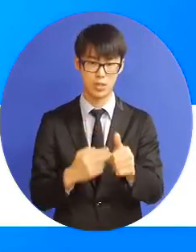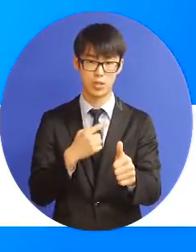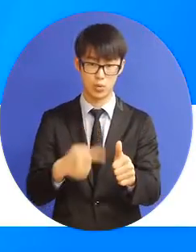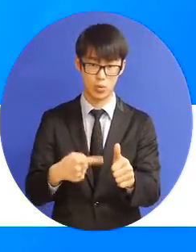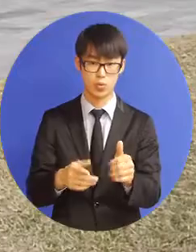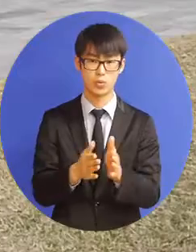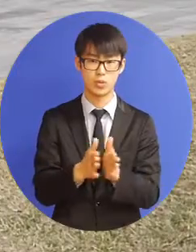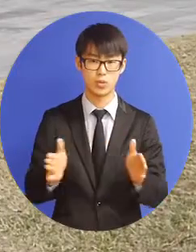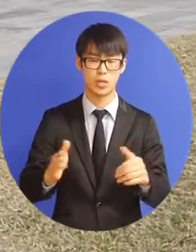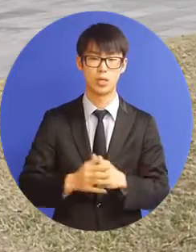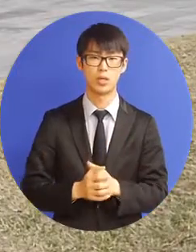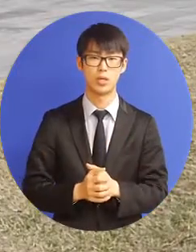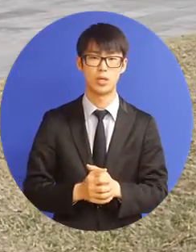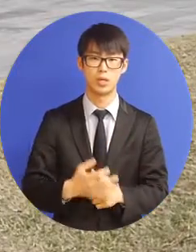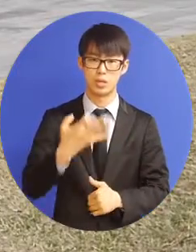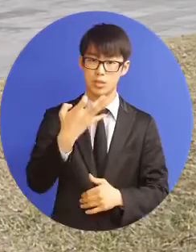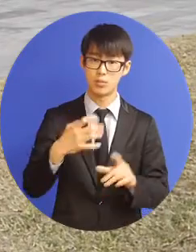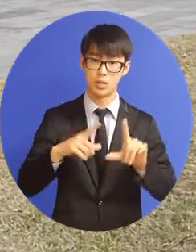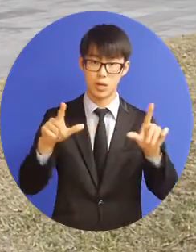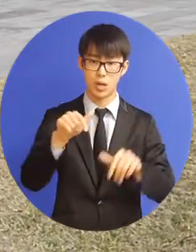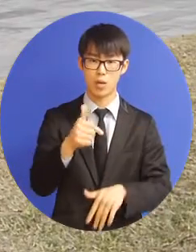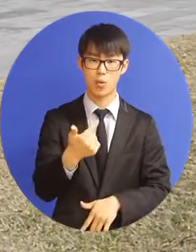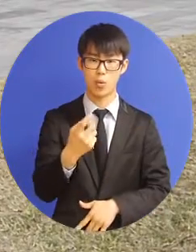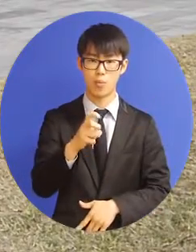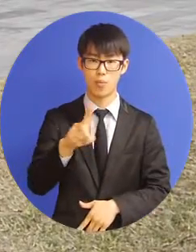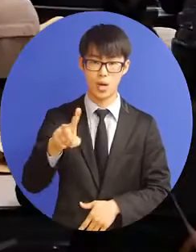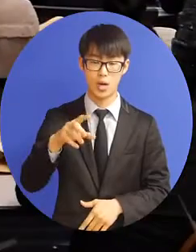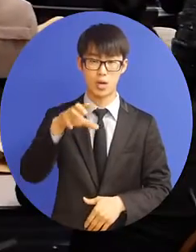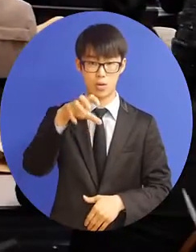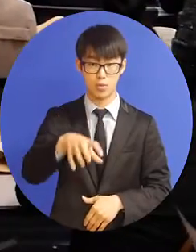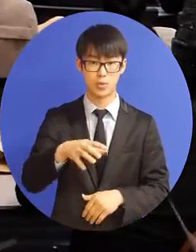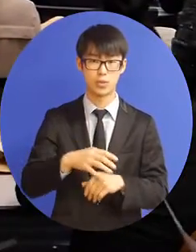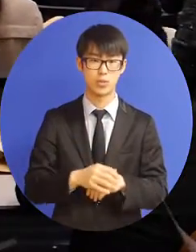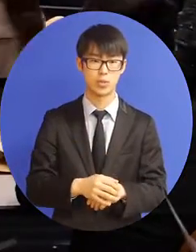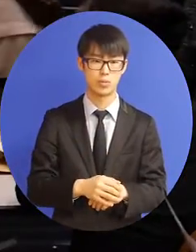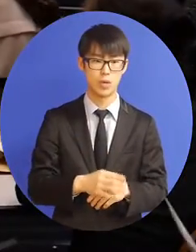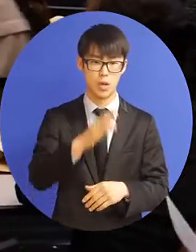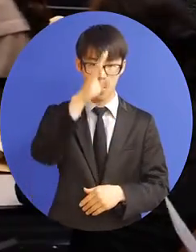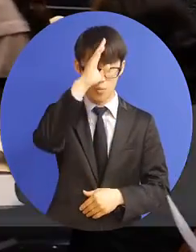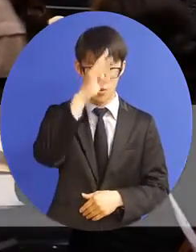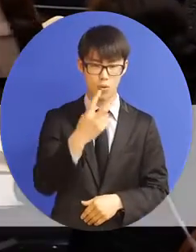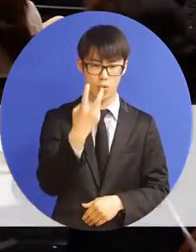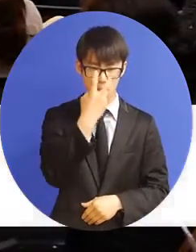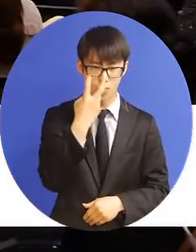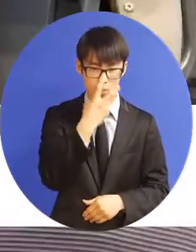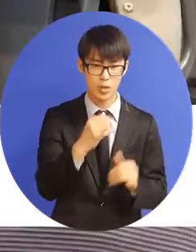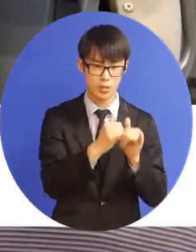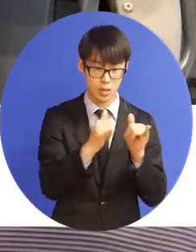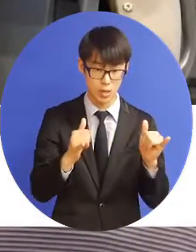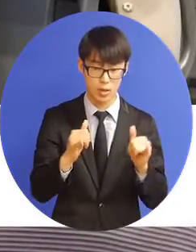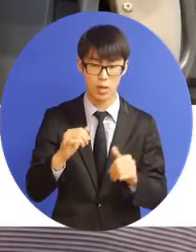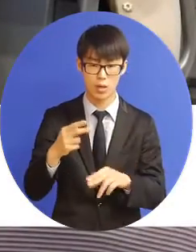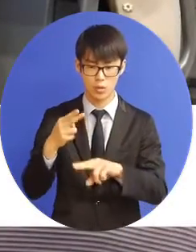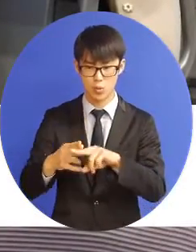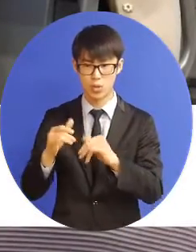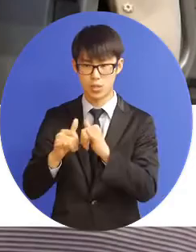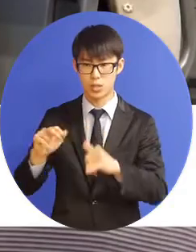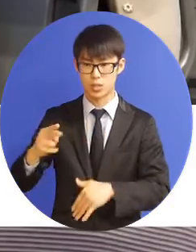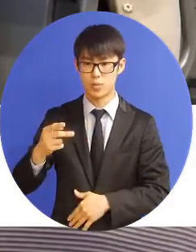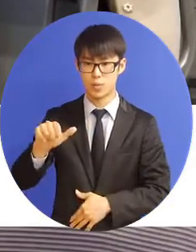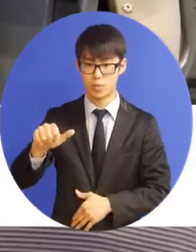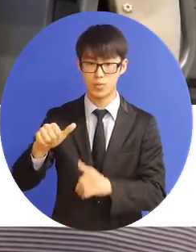나섰습니다. 지난 14일 고마 컨벤션홀에서 질병 정보 모니터 요원과 조리 종사자 250여 명을